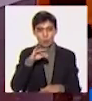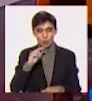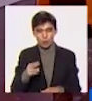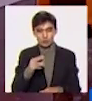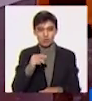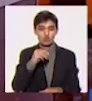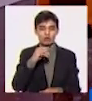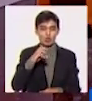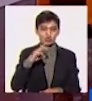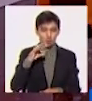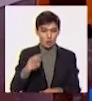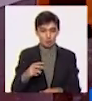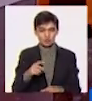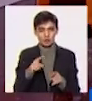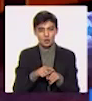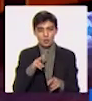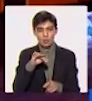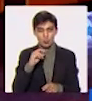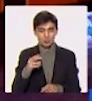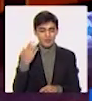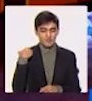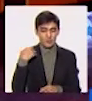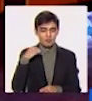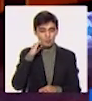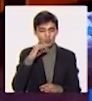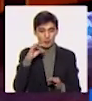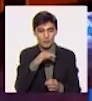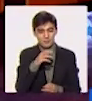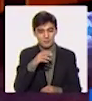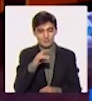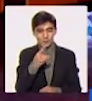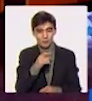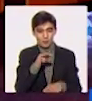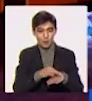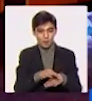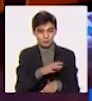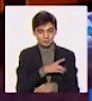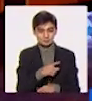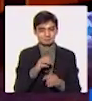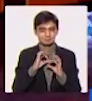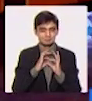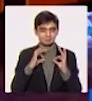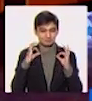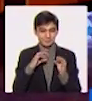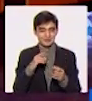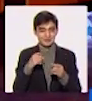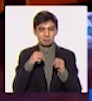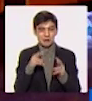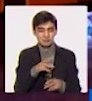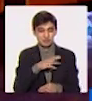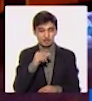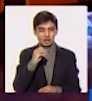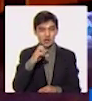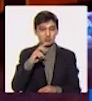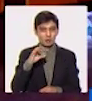чеснок. Мысалы, сарымсақты баяғыда әжелеріміз балаға суық дегенде мойнына моншақ жаса біліп қоятын. Соған қарағанда сарымсақтың да